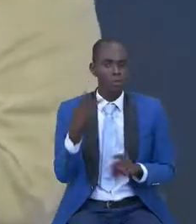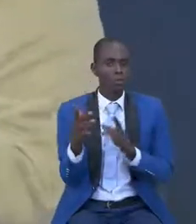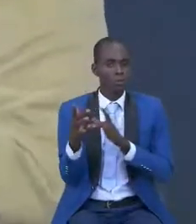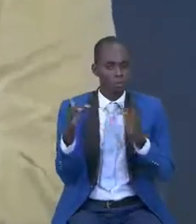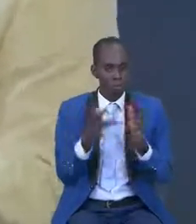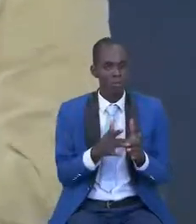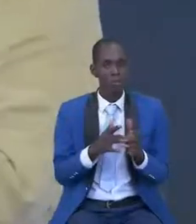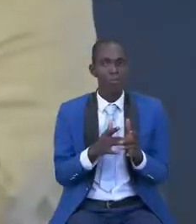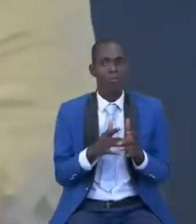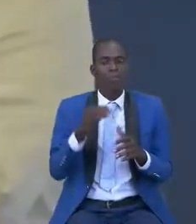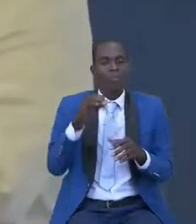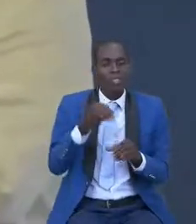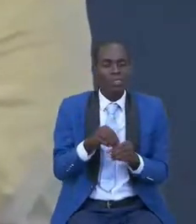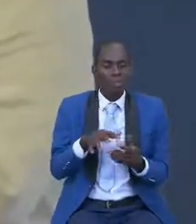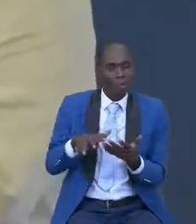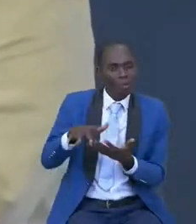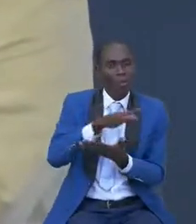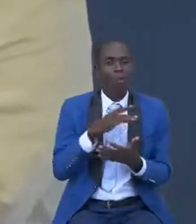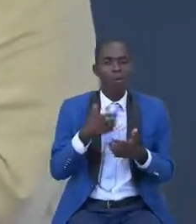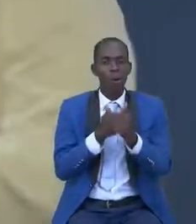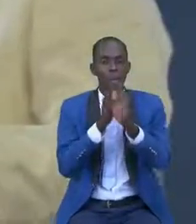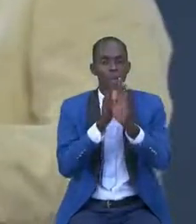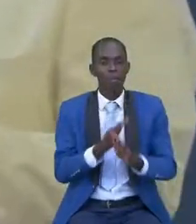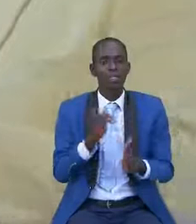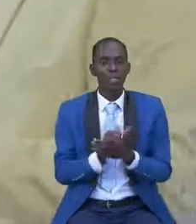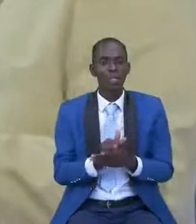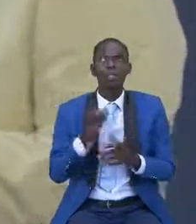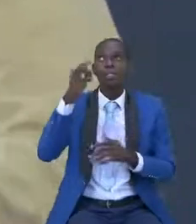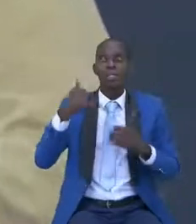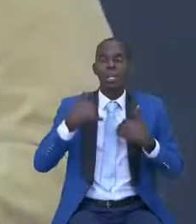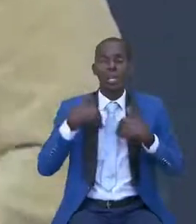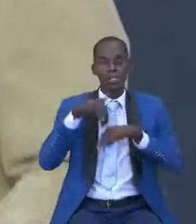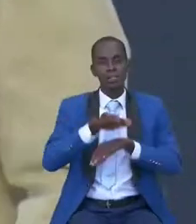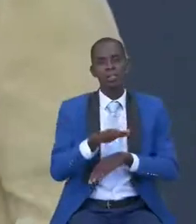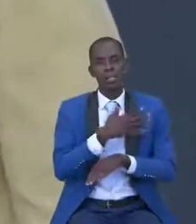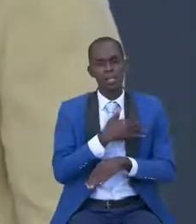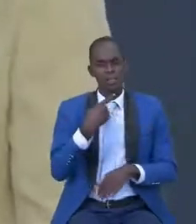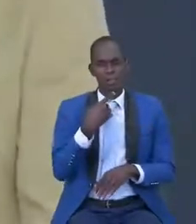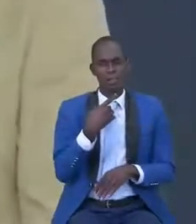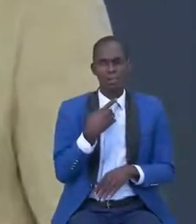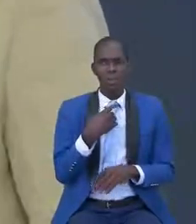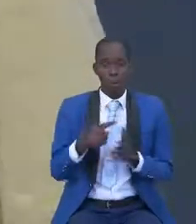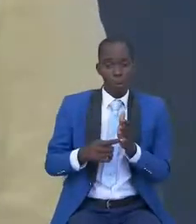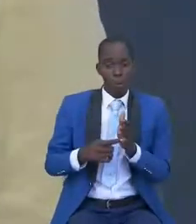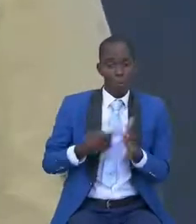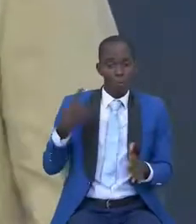personne, physiquement, mais ils ont vu Jésus en ses apôtres qu'il avait